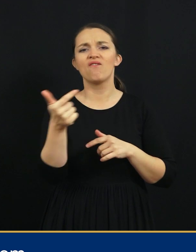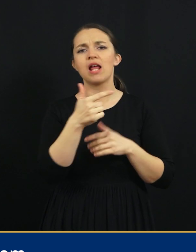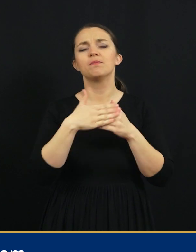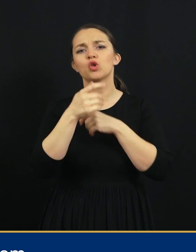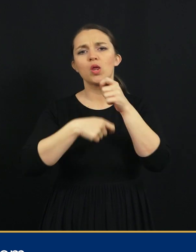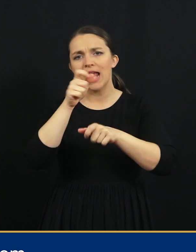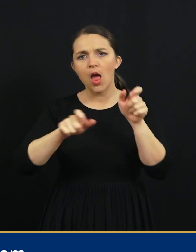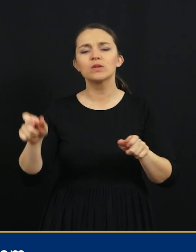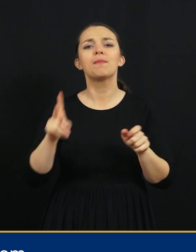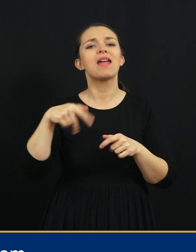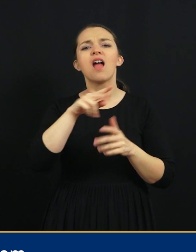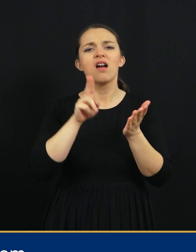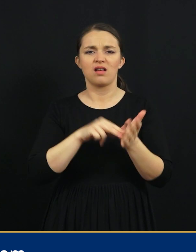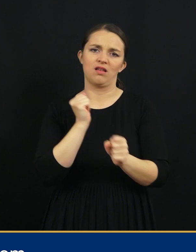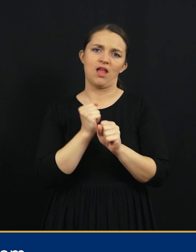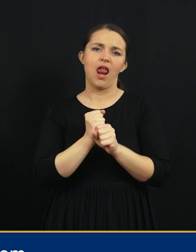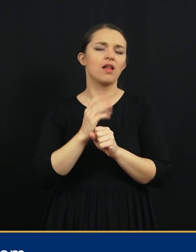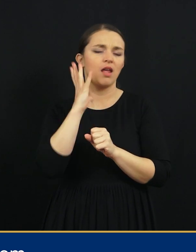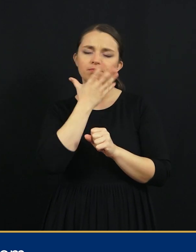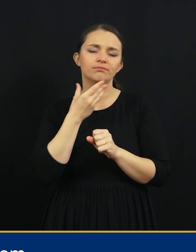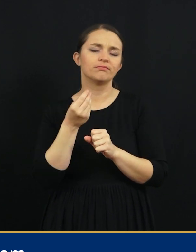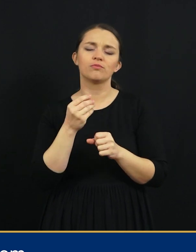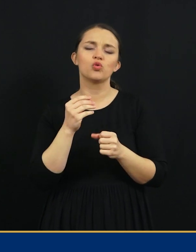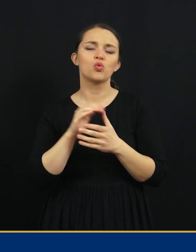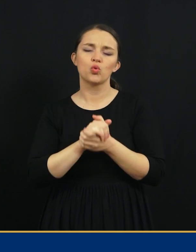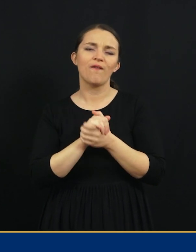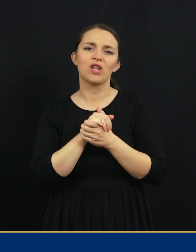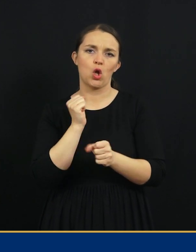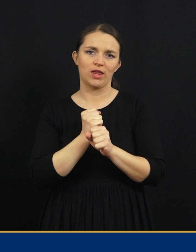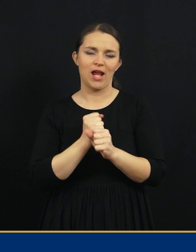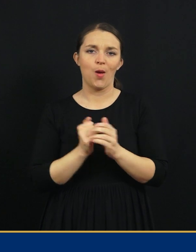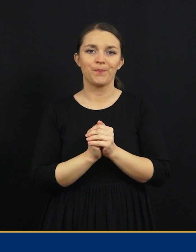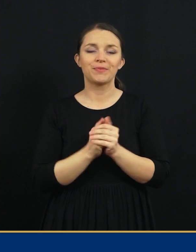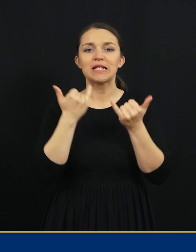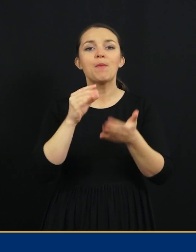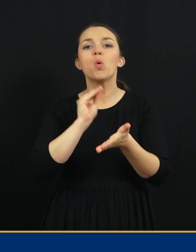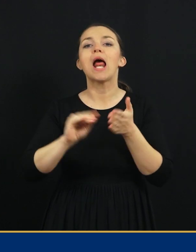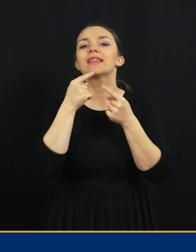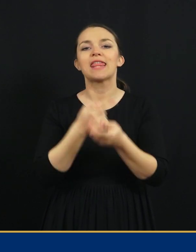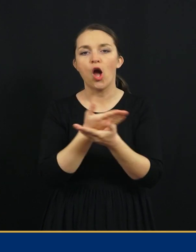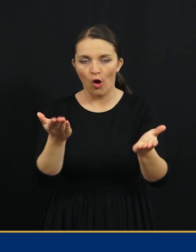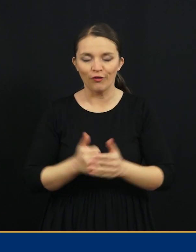vajnim sodelavcem, ki res delate plemenito delo. Tako, zdaj pa k uradnemu nagovoru.